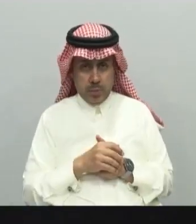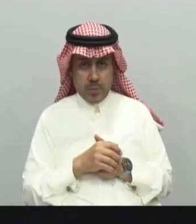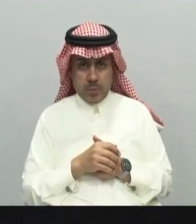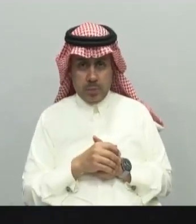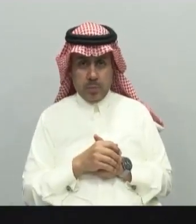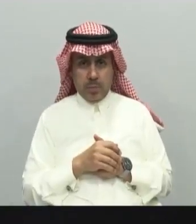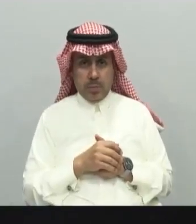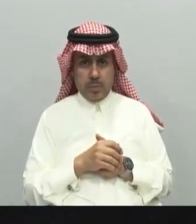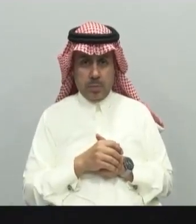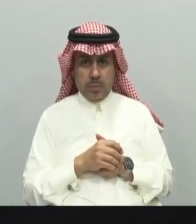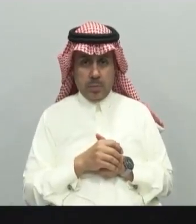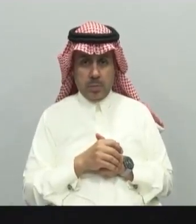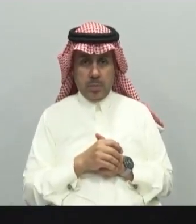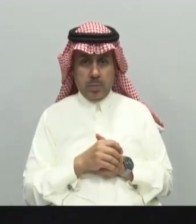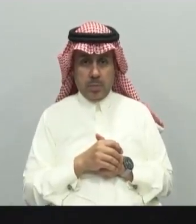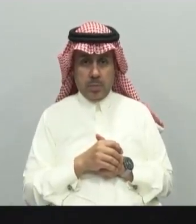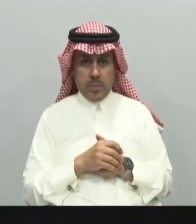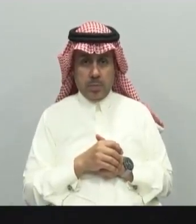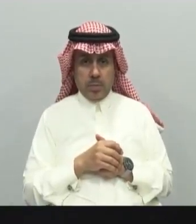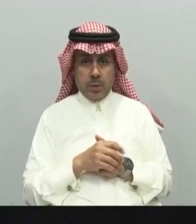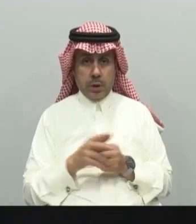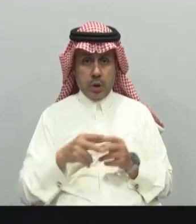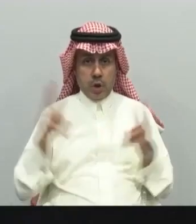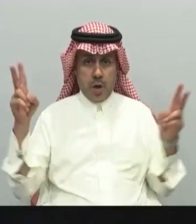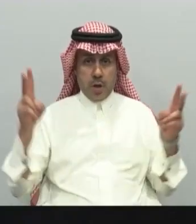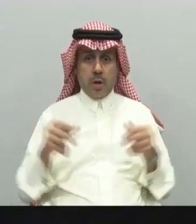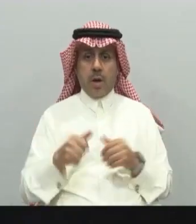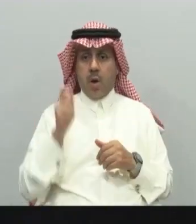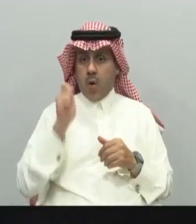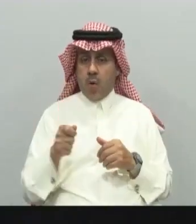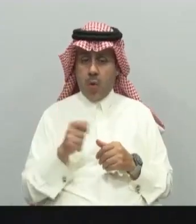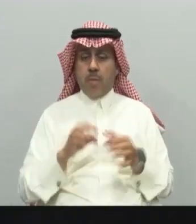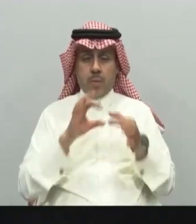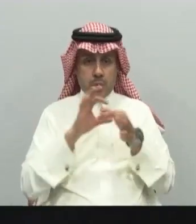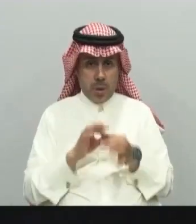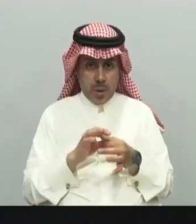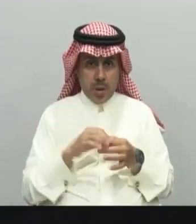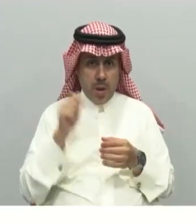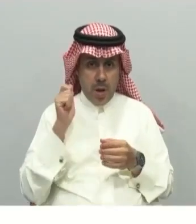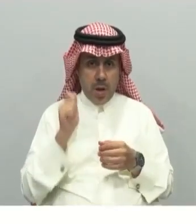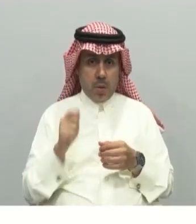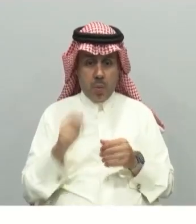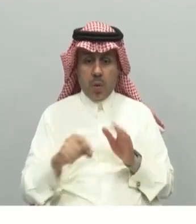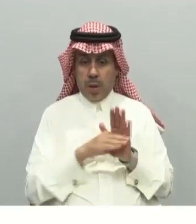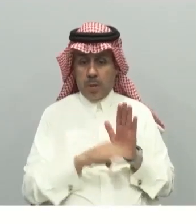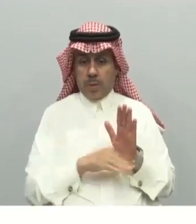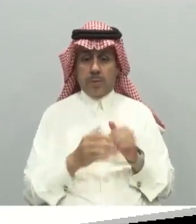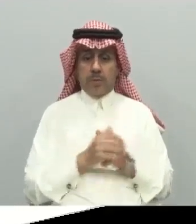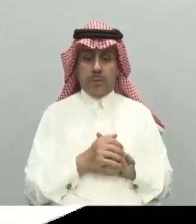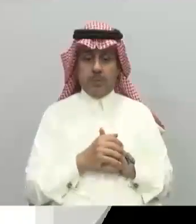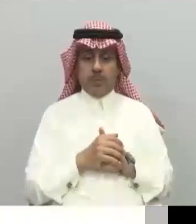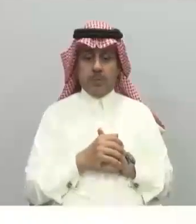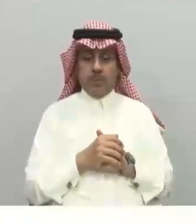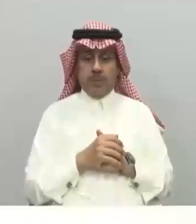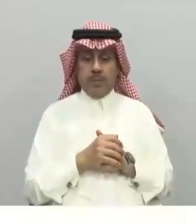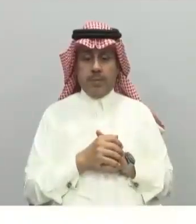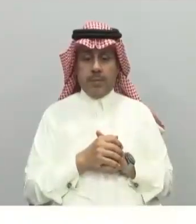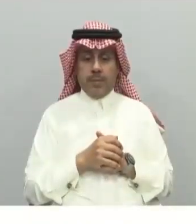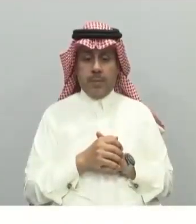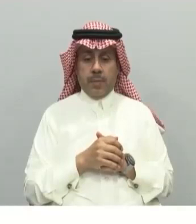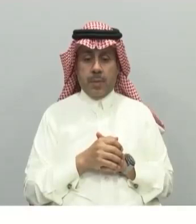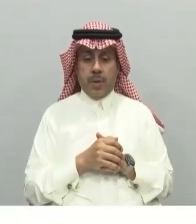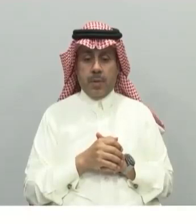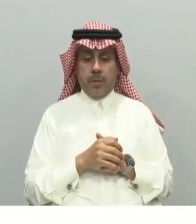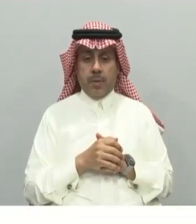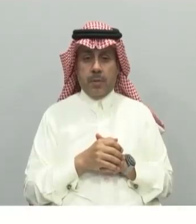لنا التمييز في اصدار الاحكام المتعلقه بانواع الربا بعد هذا ايها الطلاب والطالبات كونوا معي